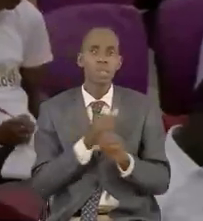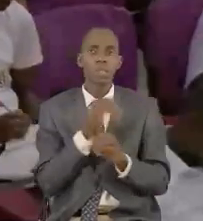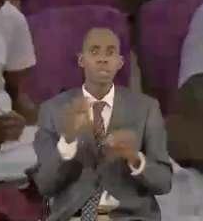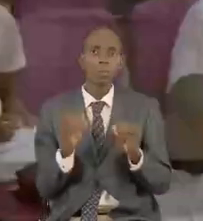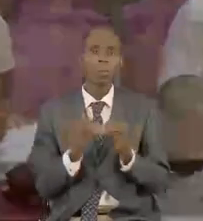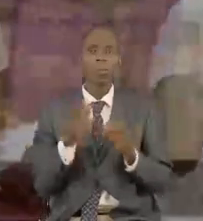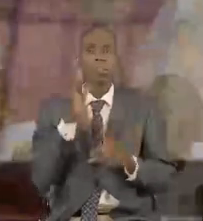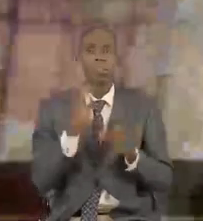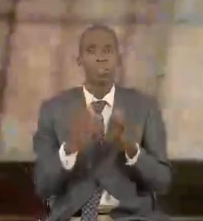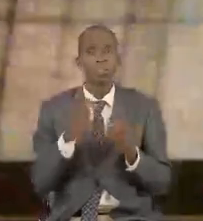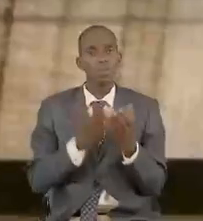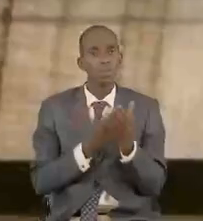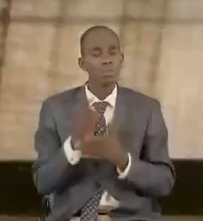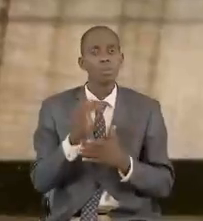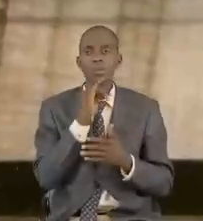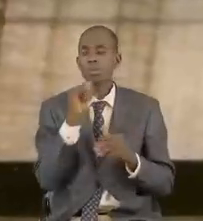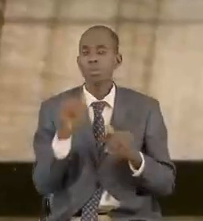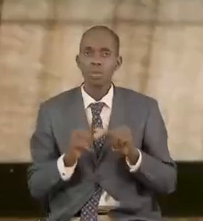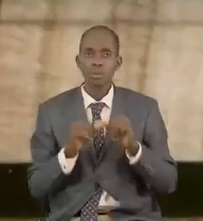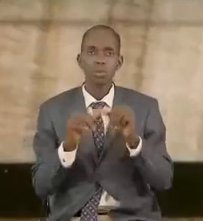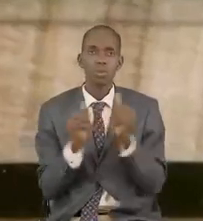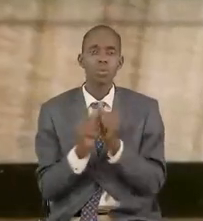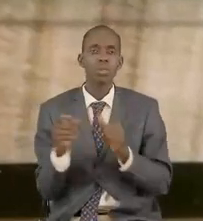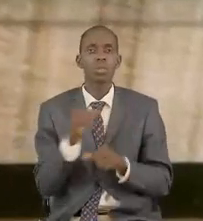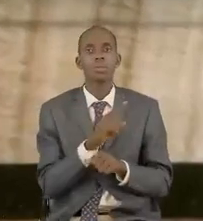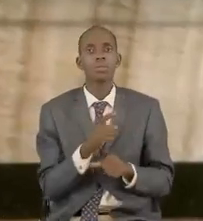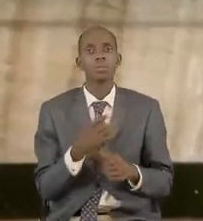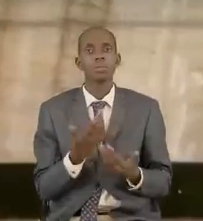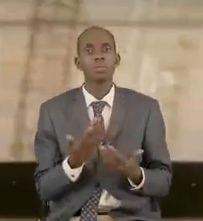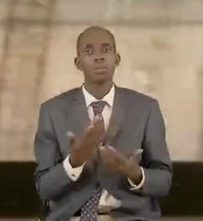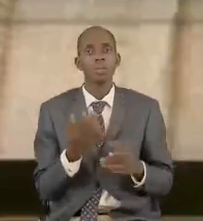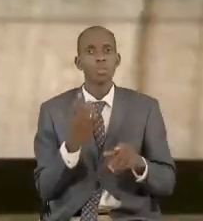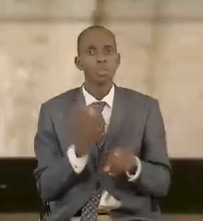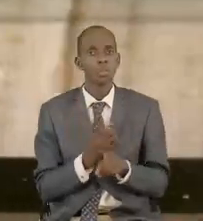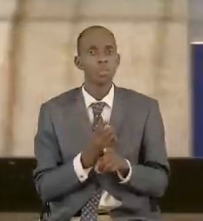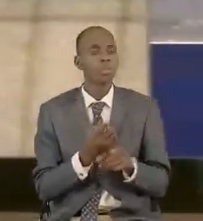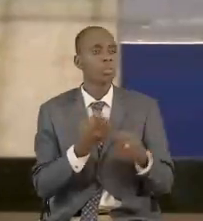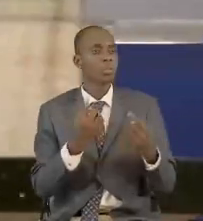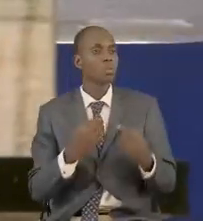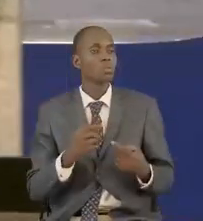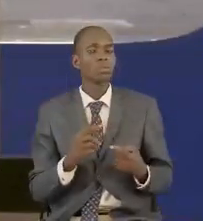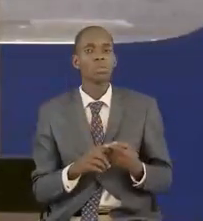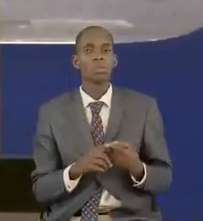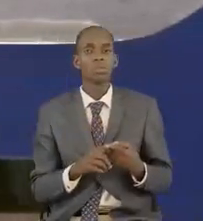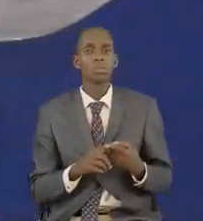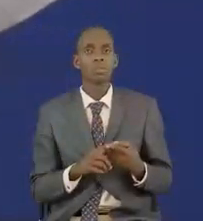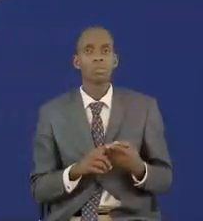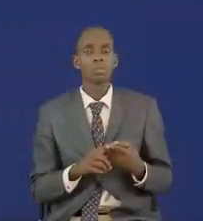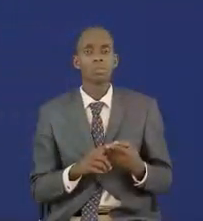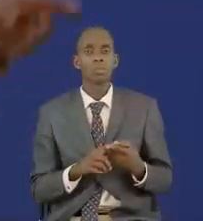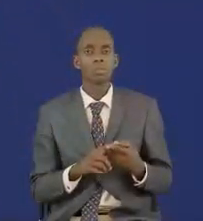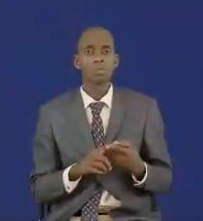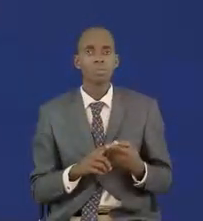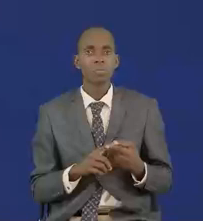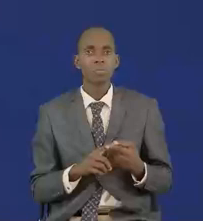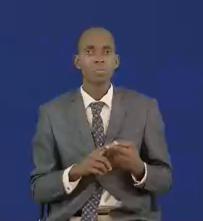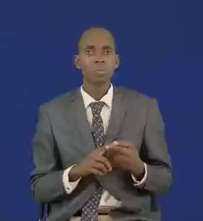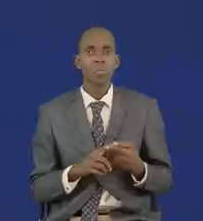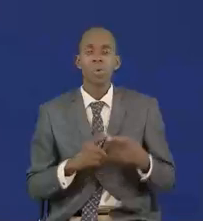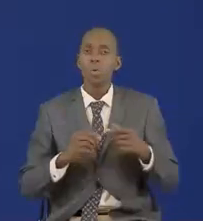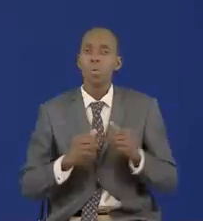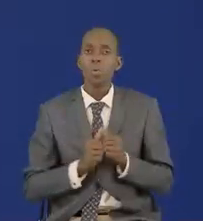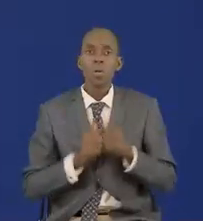la vérité de l'Évangile ne continue pas avec eux si on continue à lire l'église on fait les activités sans